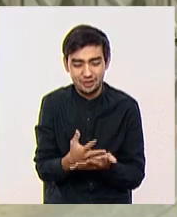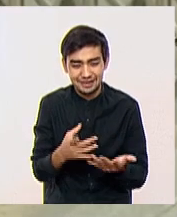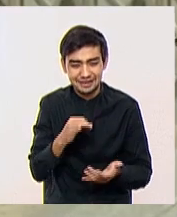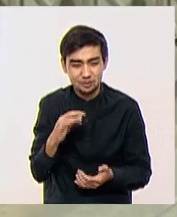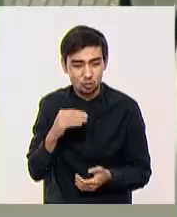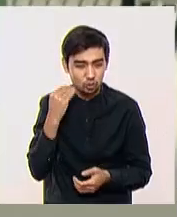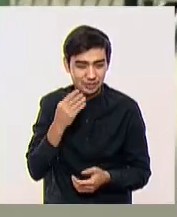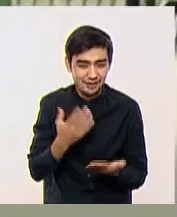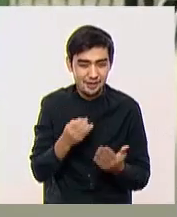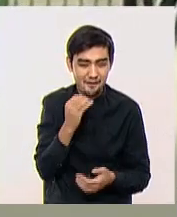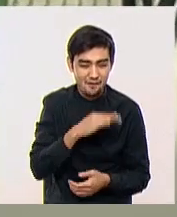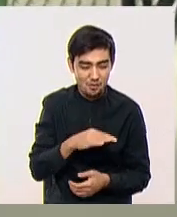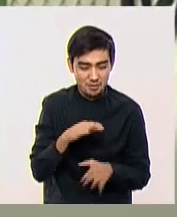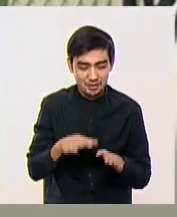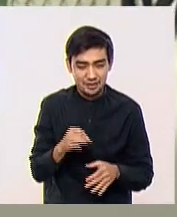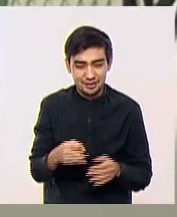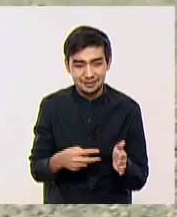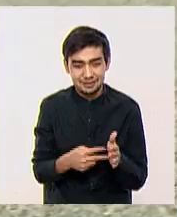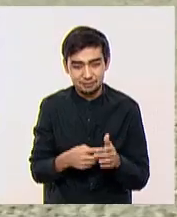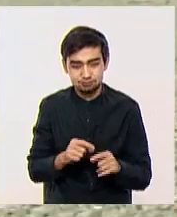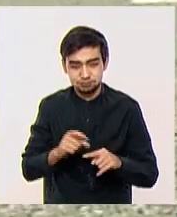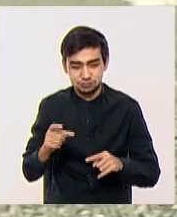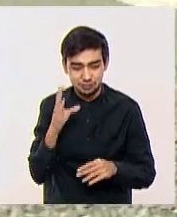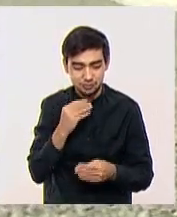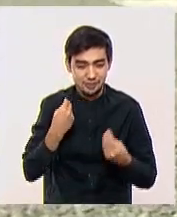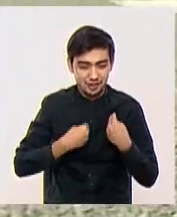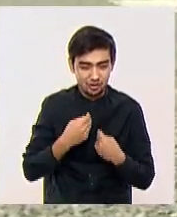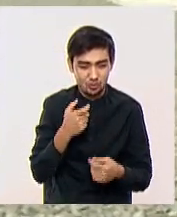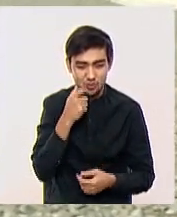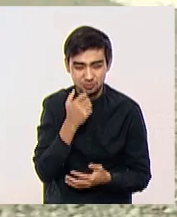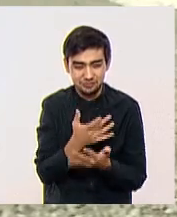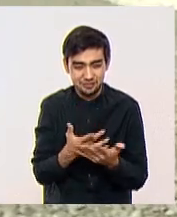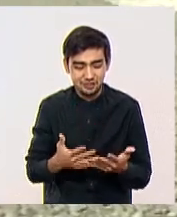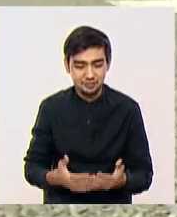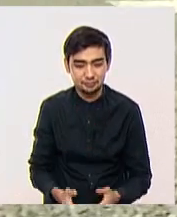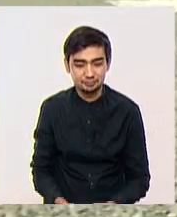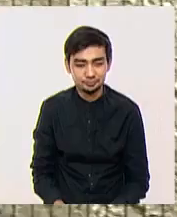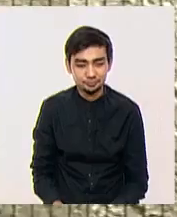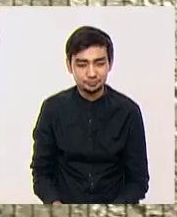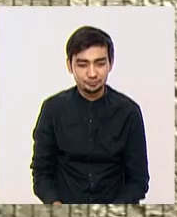Турции или Европы, что повлечет рост цен на одежду, обувь и предметы обихода.